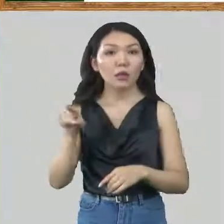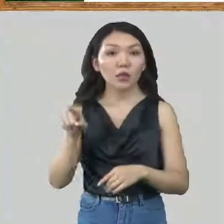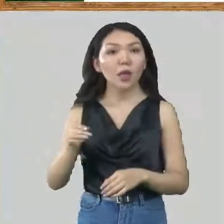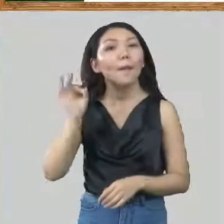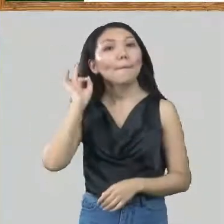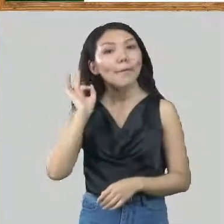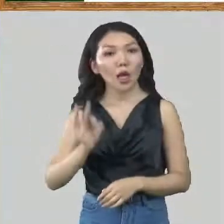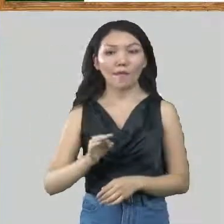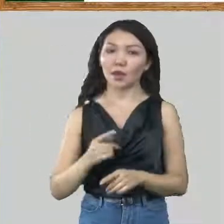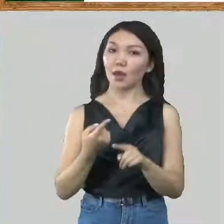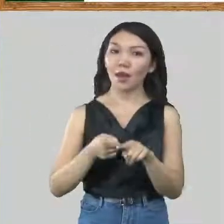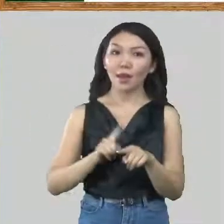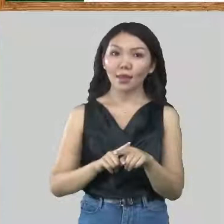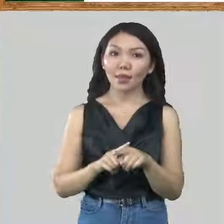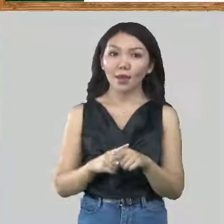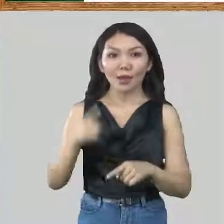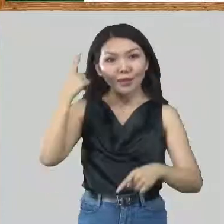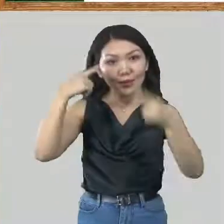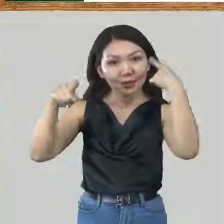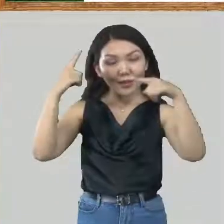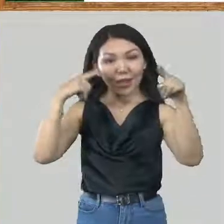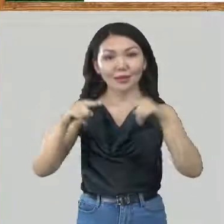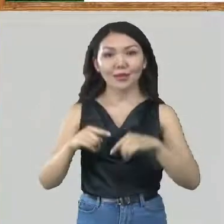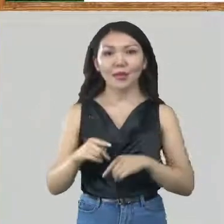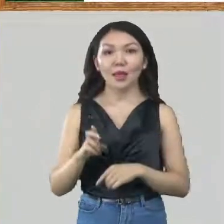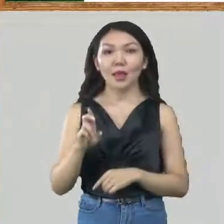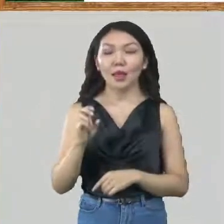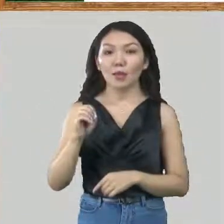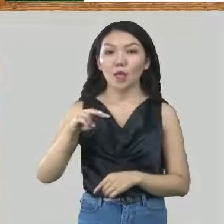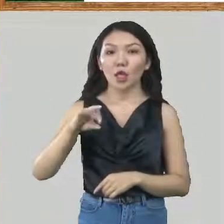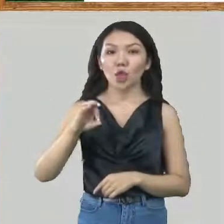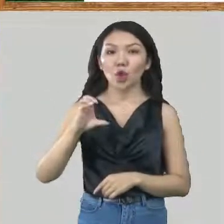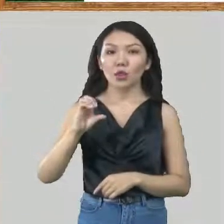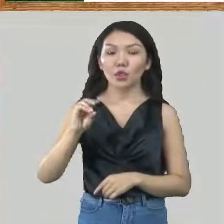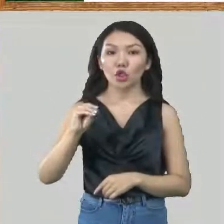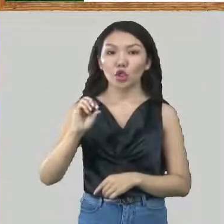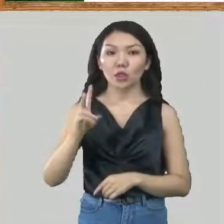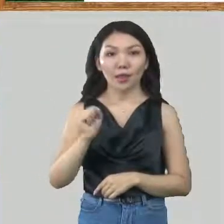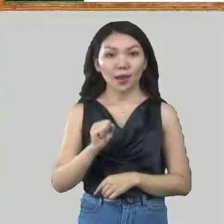Правильно, это сказка «Белоснежка и семь гномов».